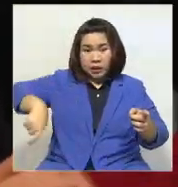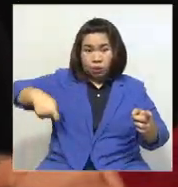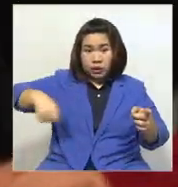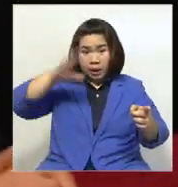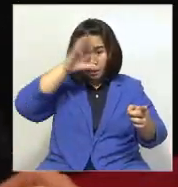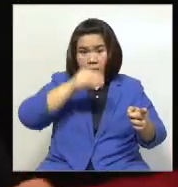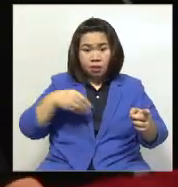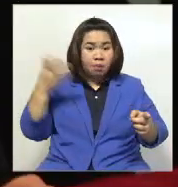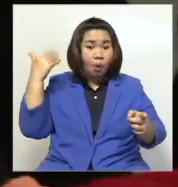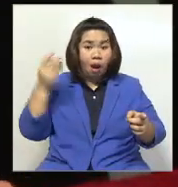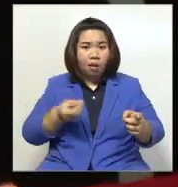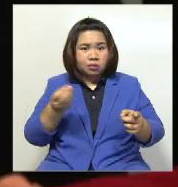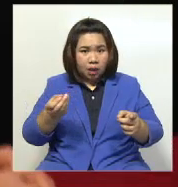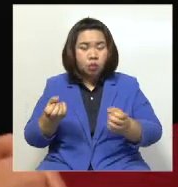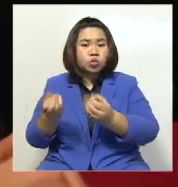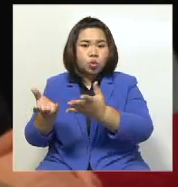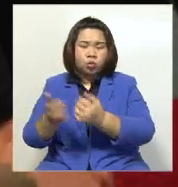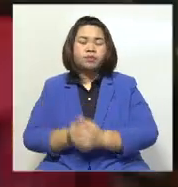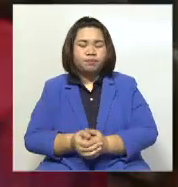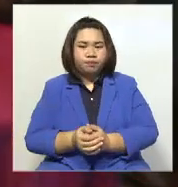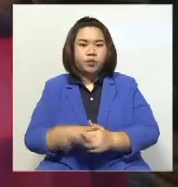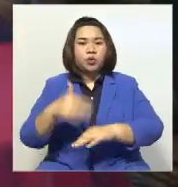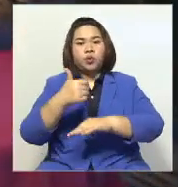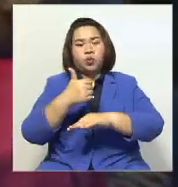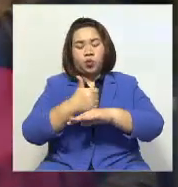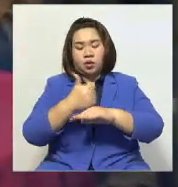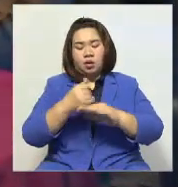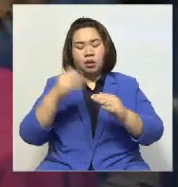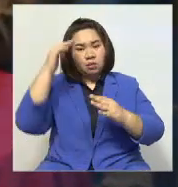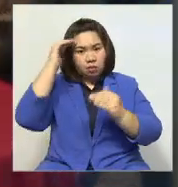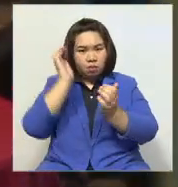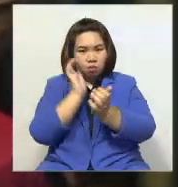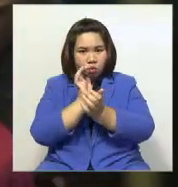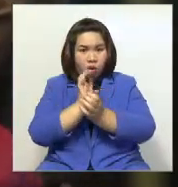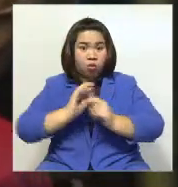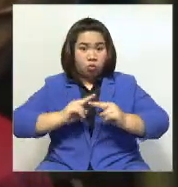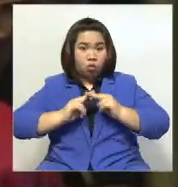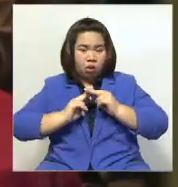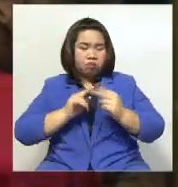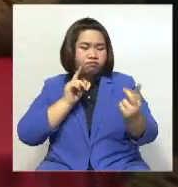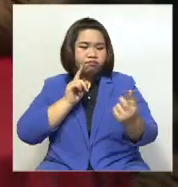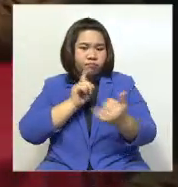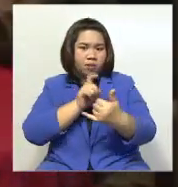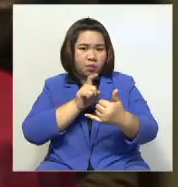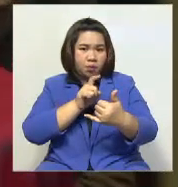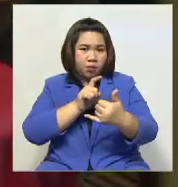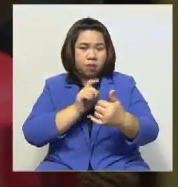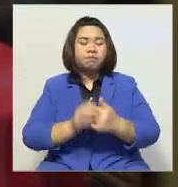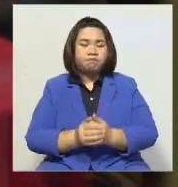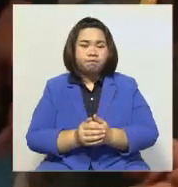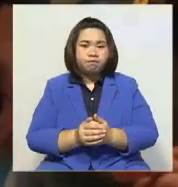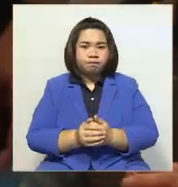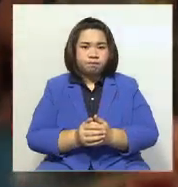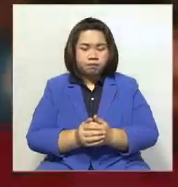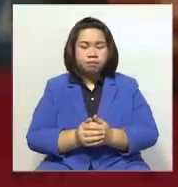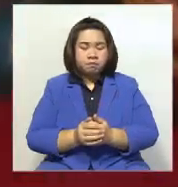มื่อคืนนี้ค่ะโดยทางพลตำรวจเอกจากทิพย์ชัยจินดาผู้บัญชาการตำรวจแห่งชาติสอบปากคำด้วยตัวเองเลยนะคะซึ่งเบื้องต้นเนี่